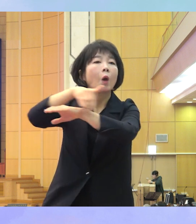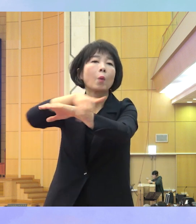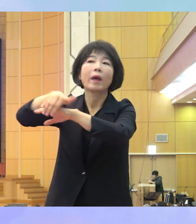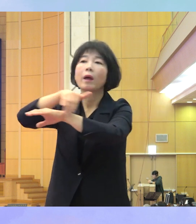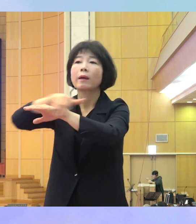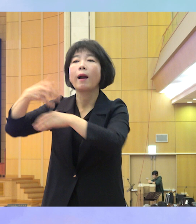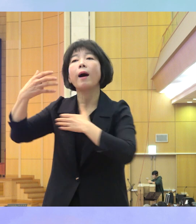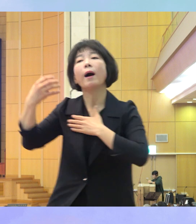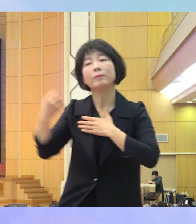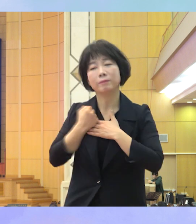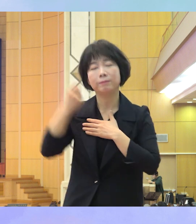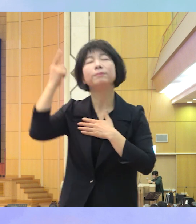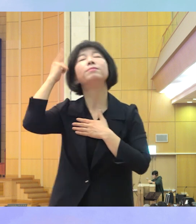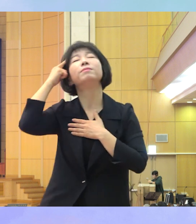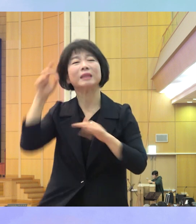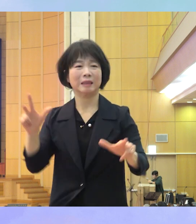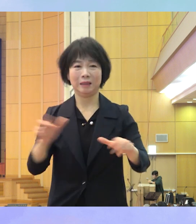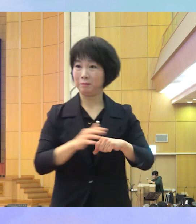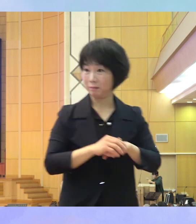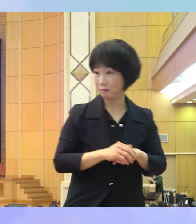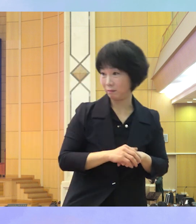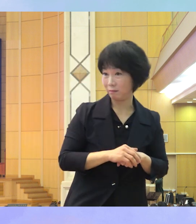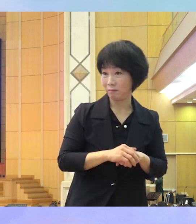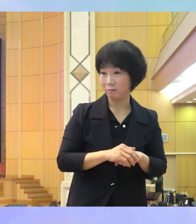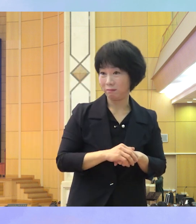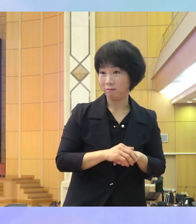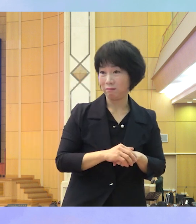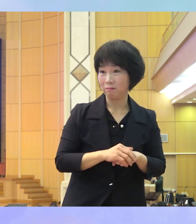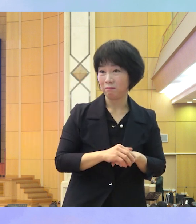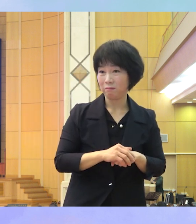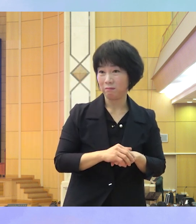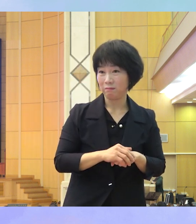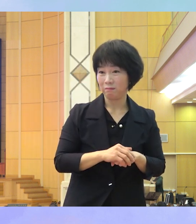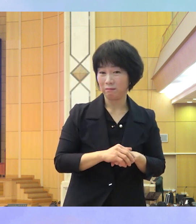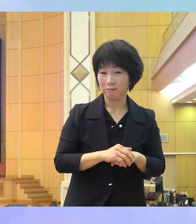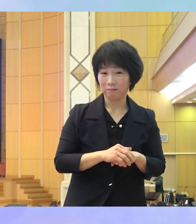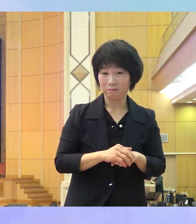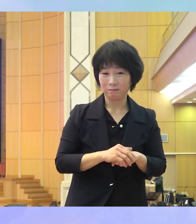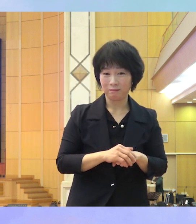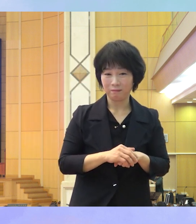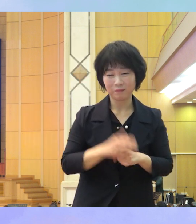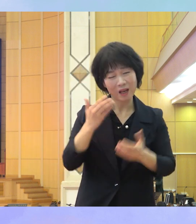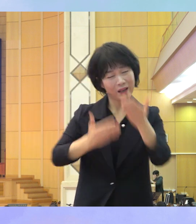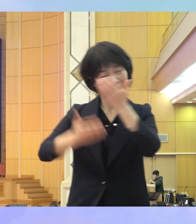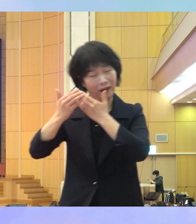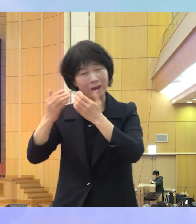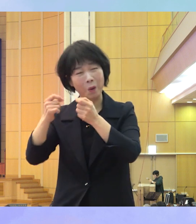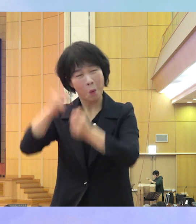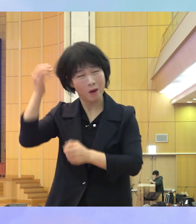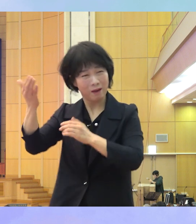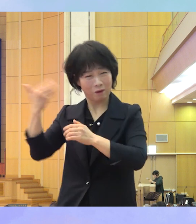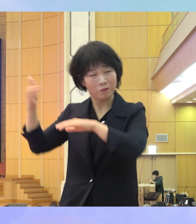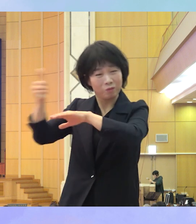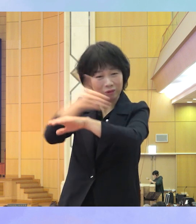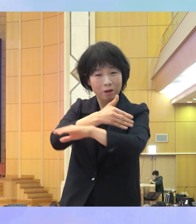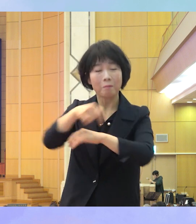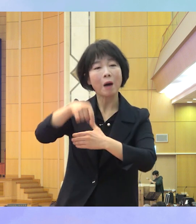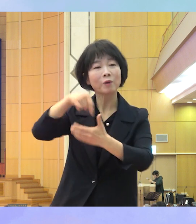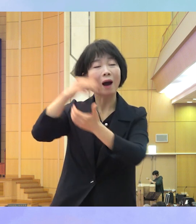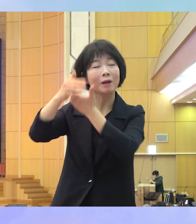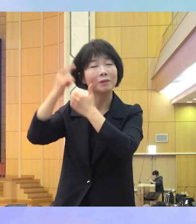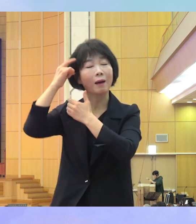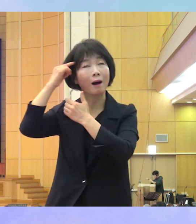그렇게 해야 되겠구나. 그리고 오래전부터 주님께서 그러한 마음에 그러한